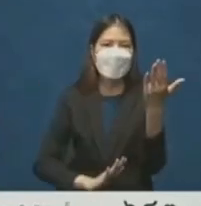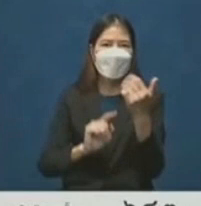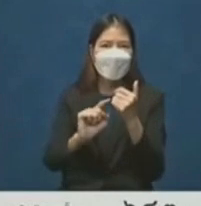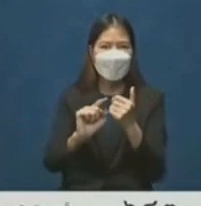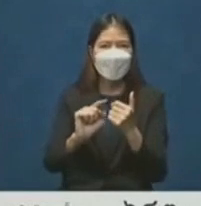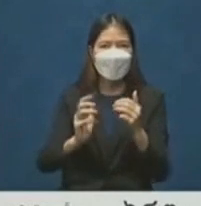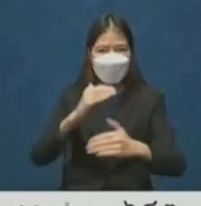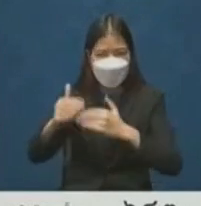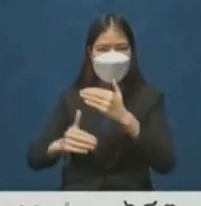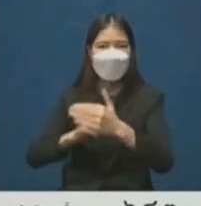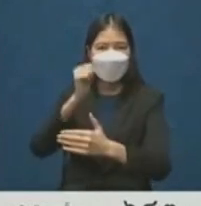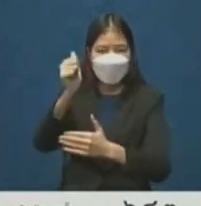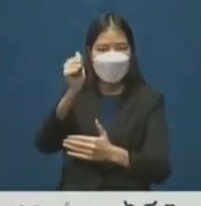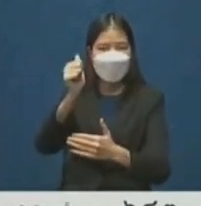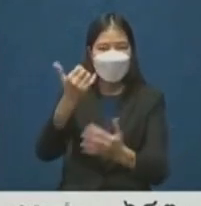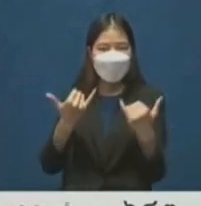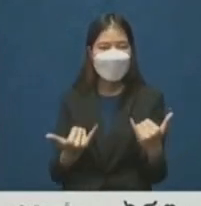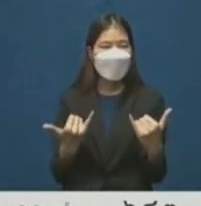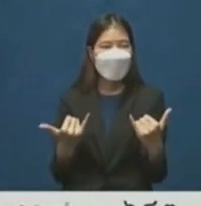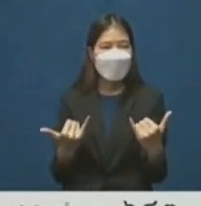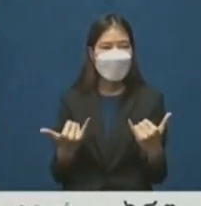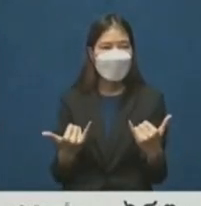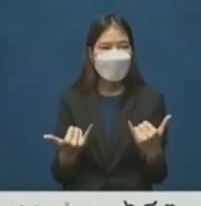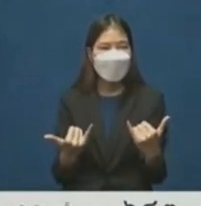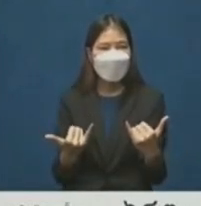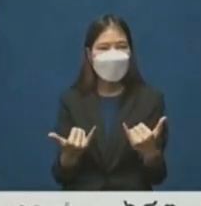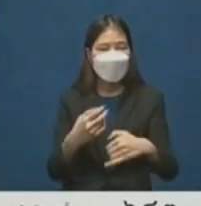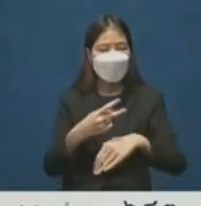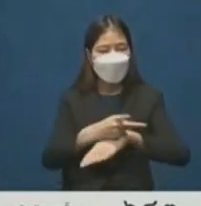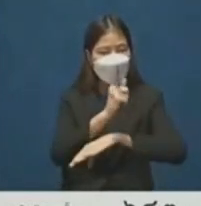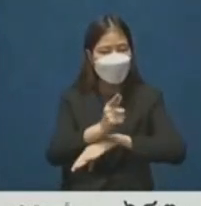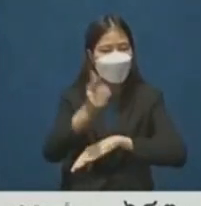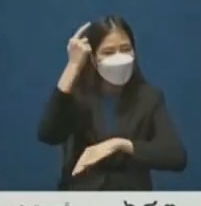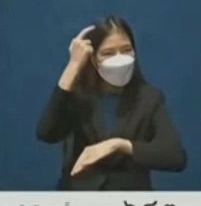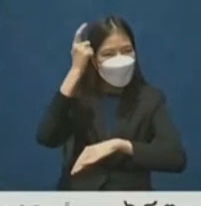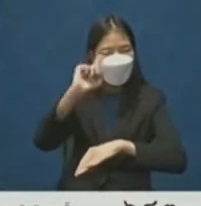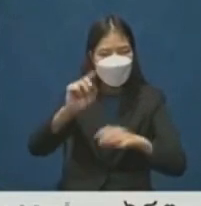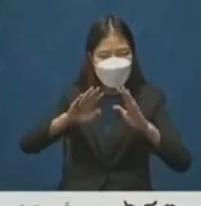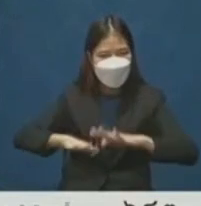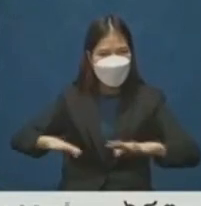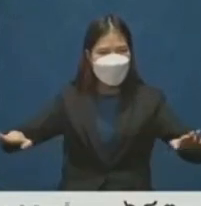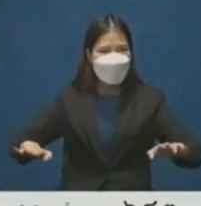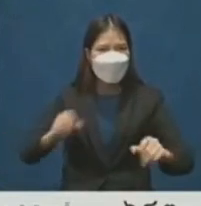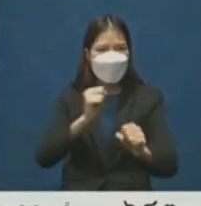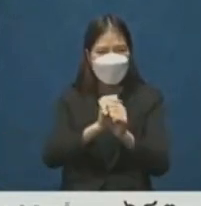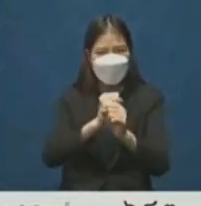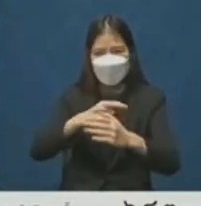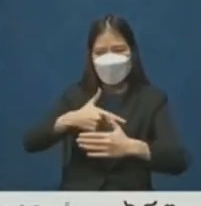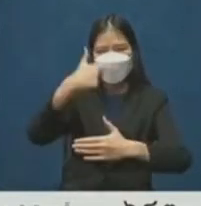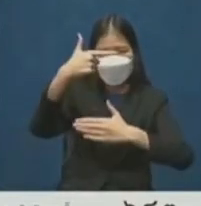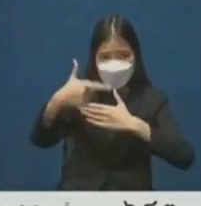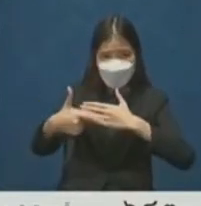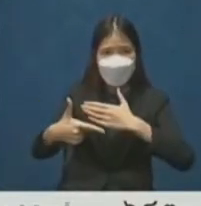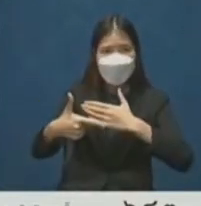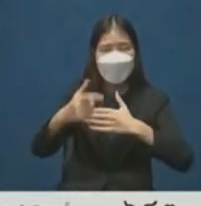ทศไทยเราจะพัฒนาไปได้แล้วทุกวันนี้ท่านประธานรัฐสภาก็ทราบว่าเด็กว่างง